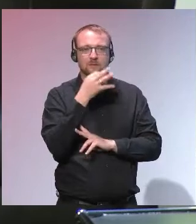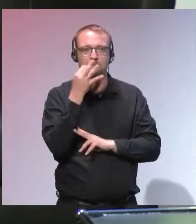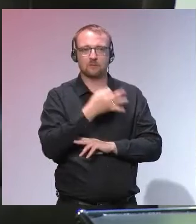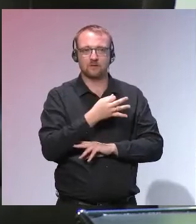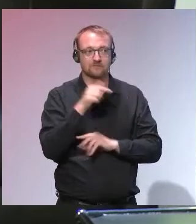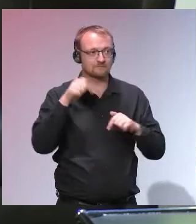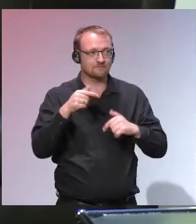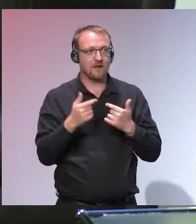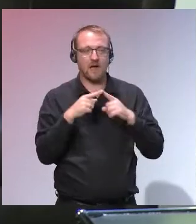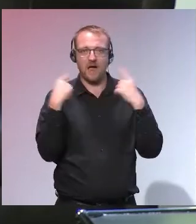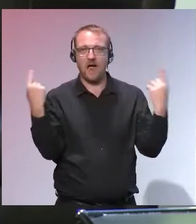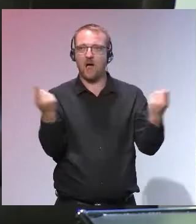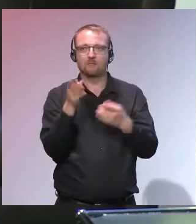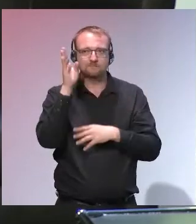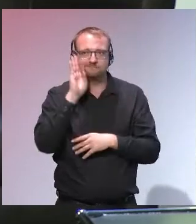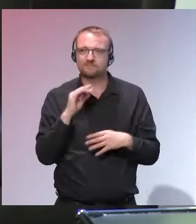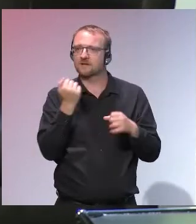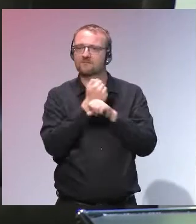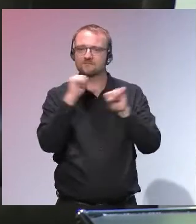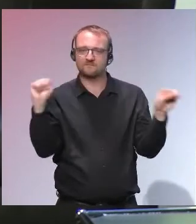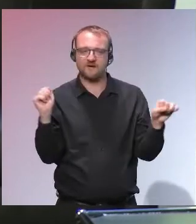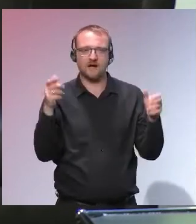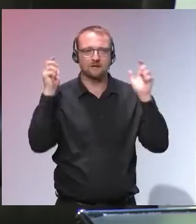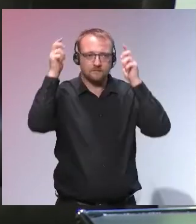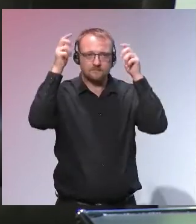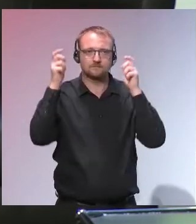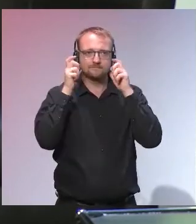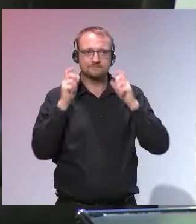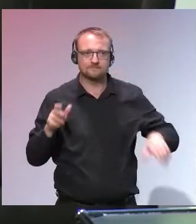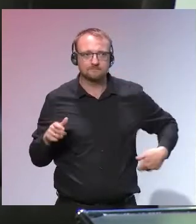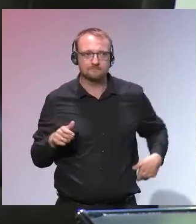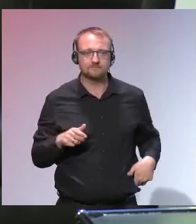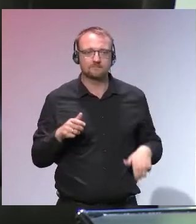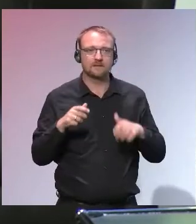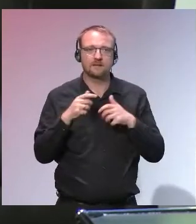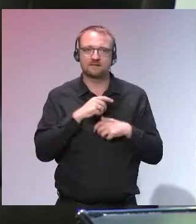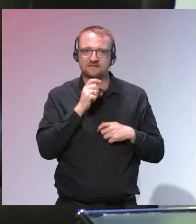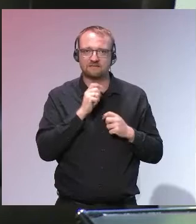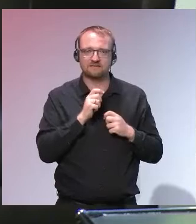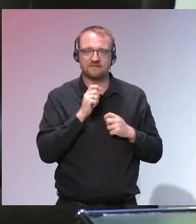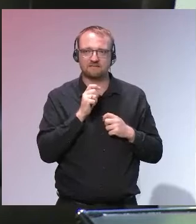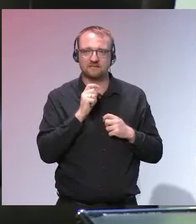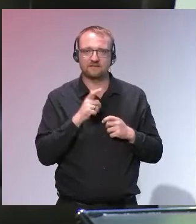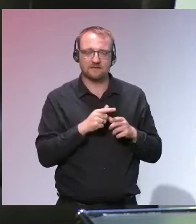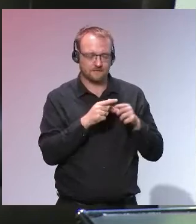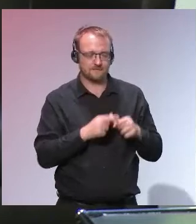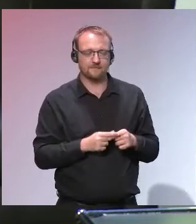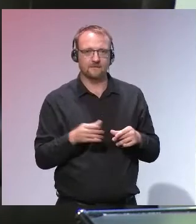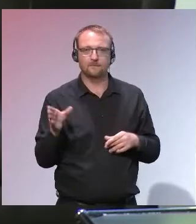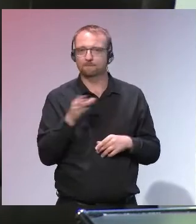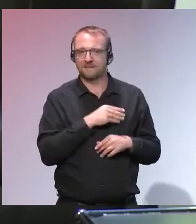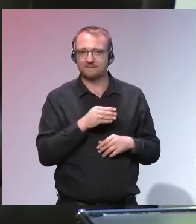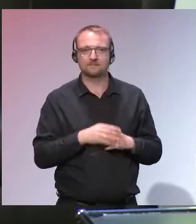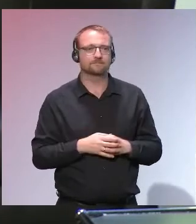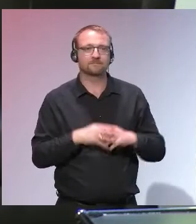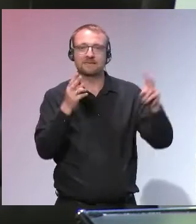hier im Saal sind, bitte fühlen Sie sich eingeladen, ein Mikrofon und ein Übersetzungskastel sozusagen mitzunehmen.